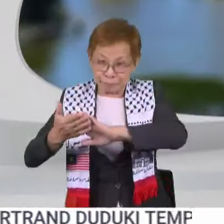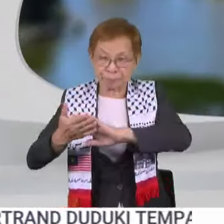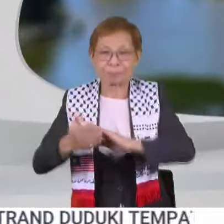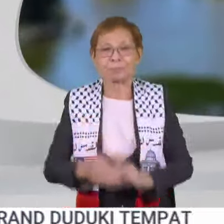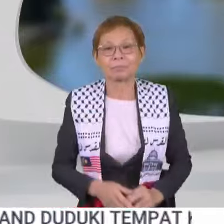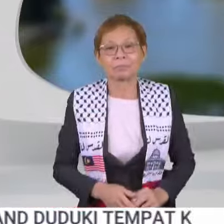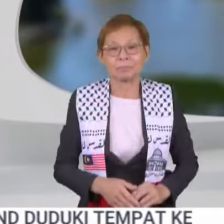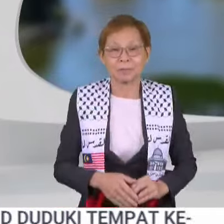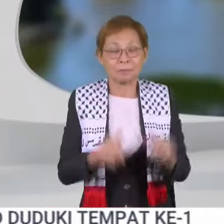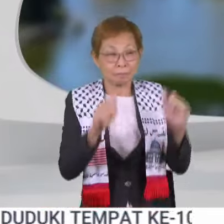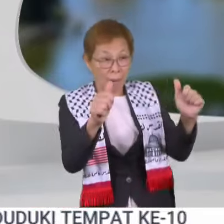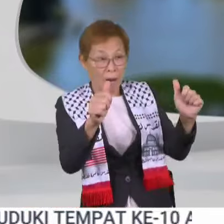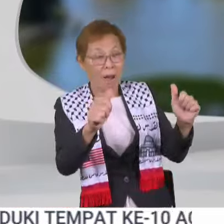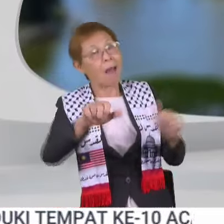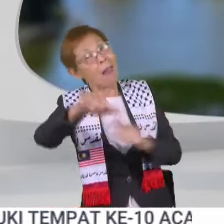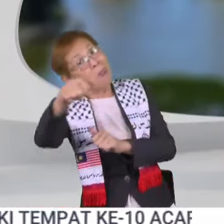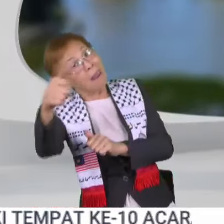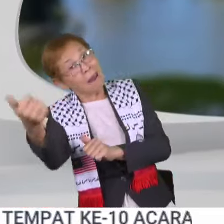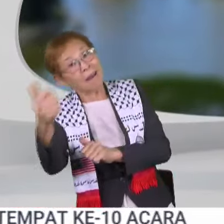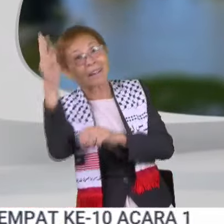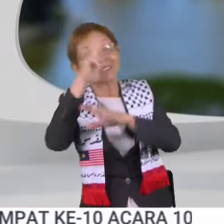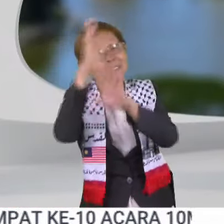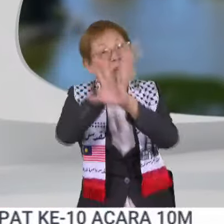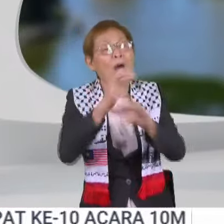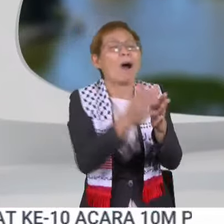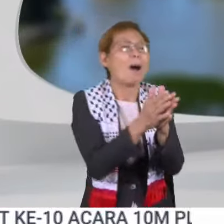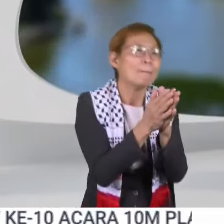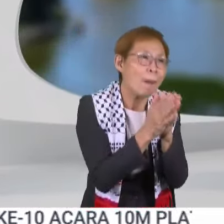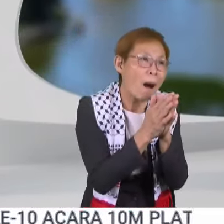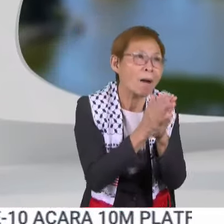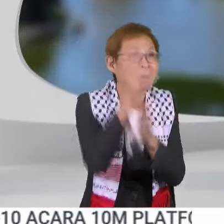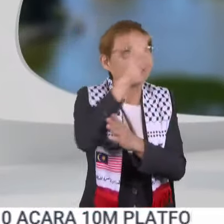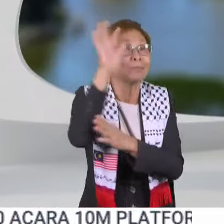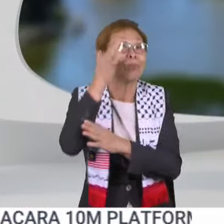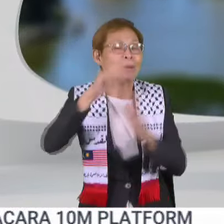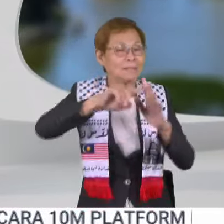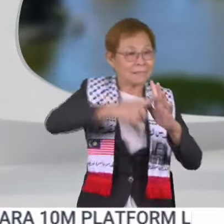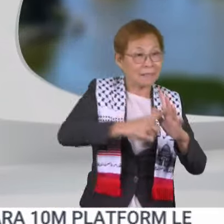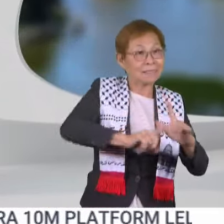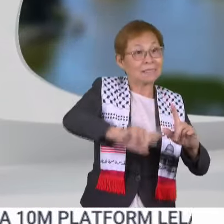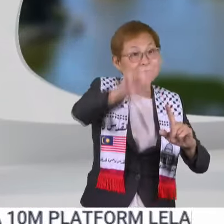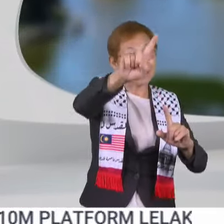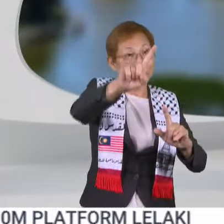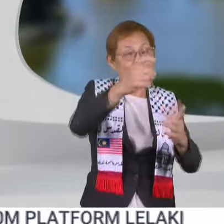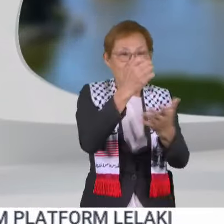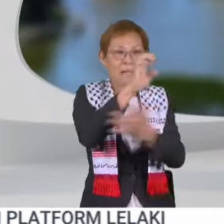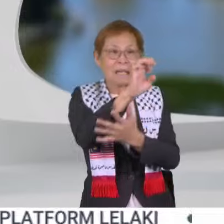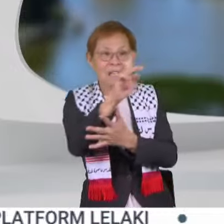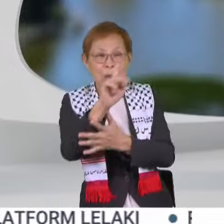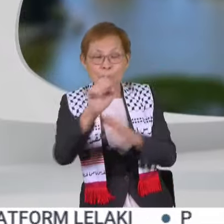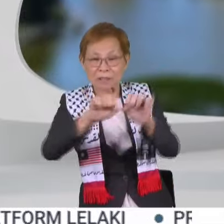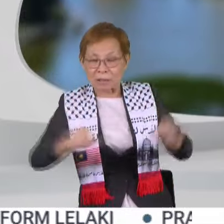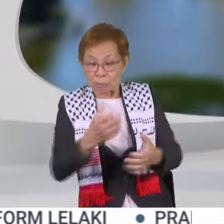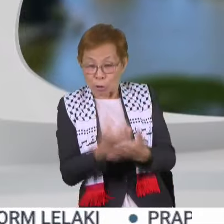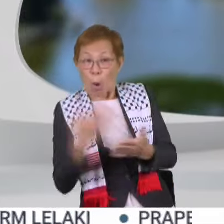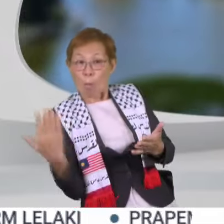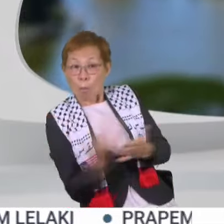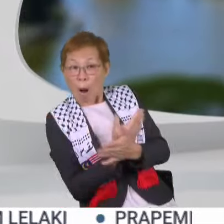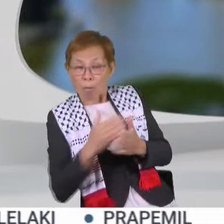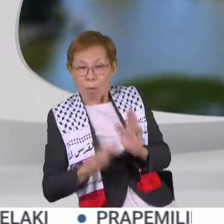masyarakat baik dalam perkembangan lain kerajaan Sarawak meminta kerajaan persekutuan mewujudkan satu ekosistem ekonomi baru yang dapat